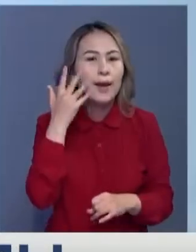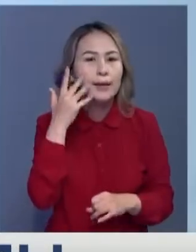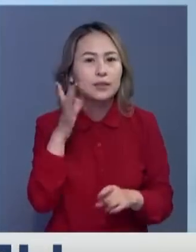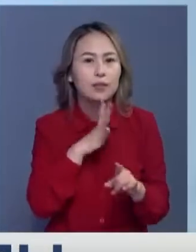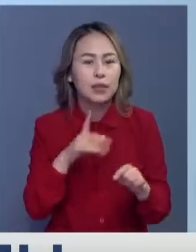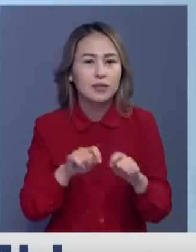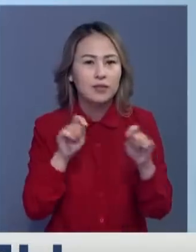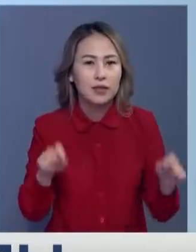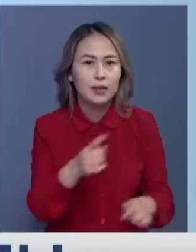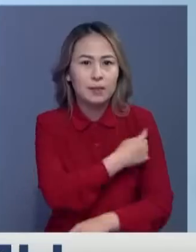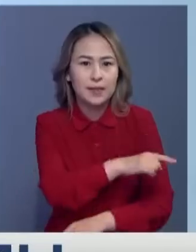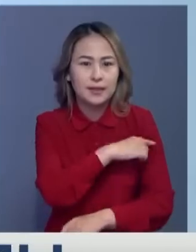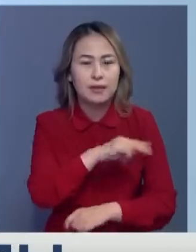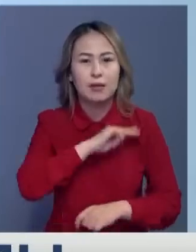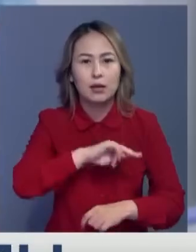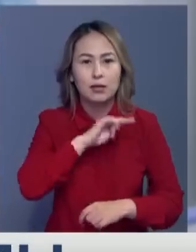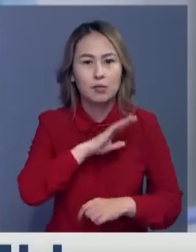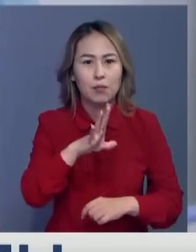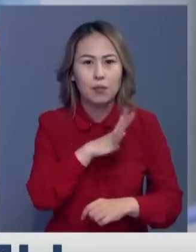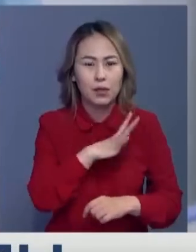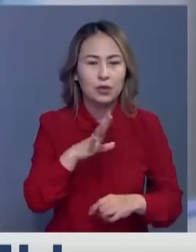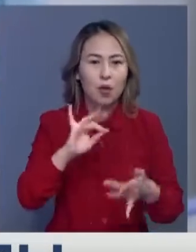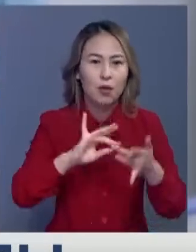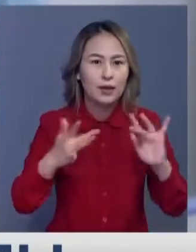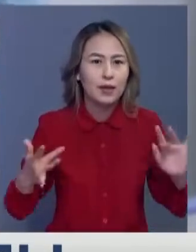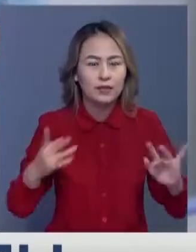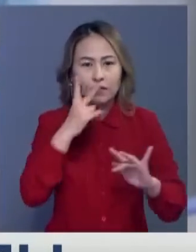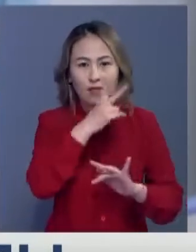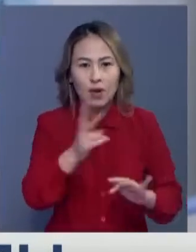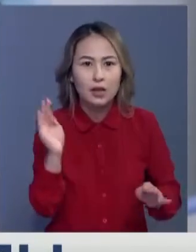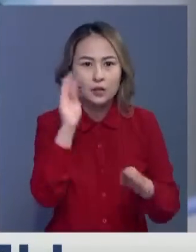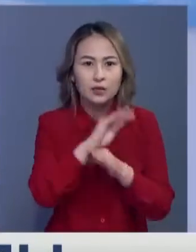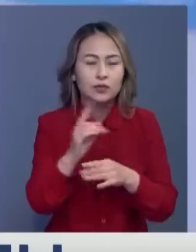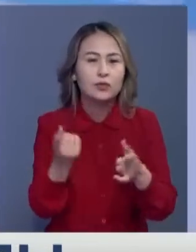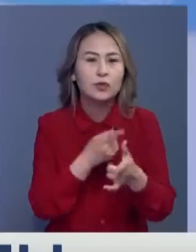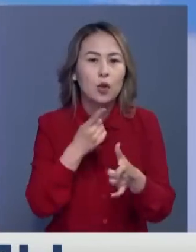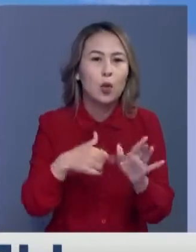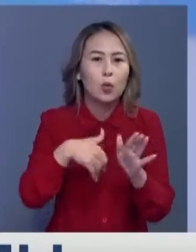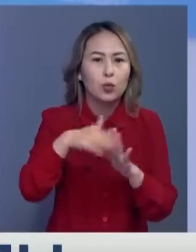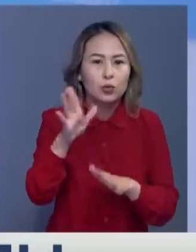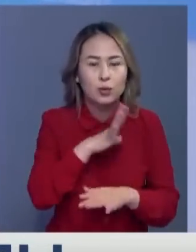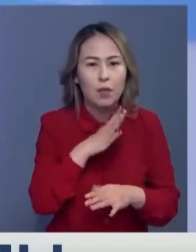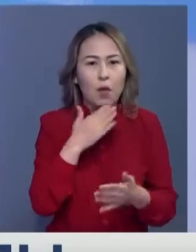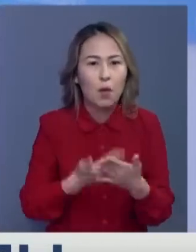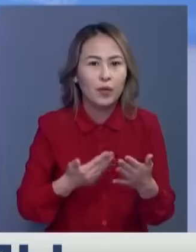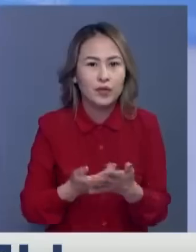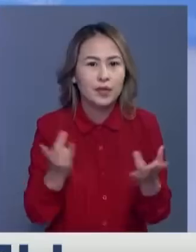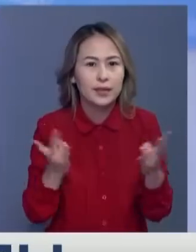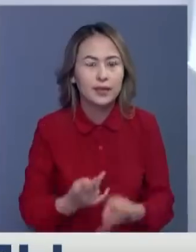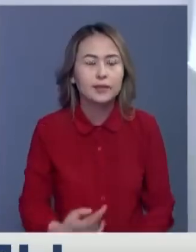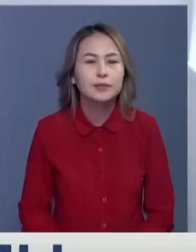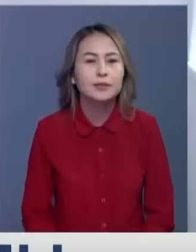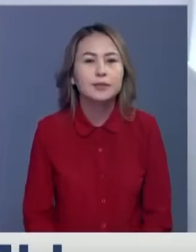бұл жерде медицина қызметкерлері науқасты онлайн емдеуден аулақ. Тек олардың жағдайын жақсарту үшін ақыл кеңес қана береді.